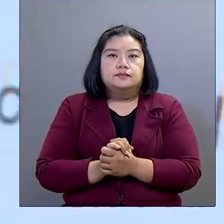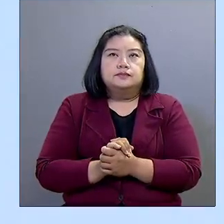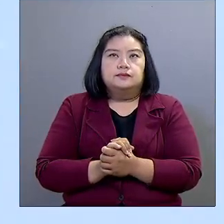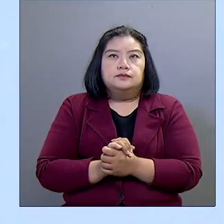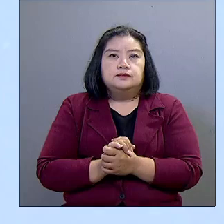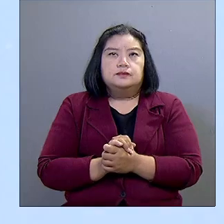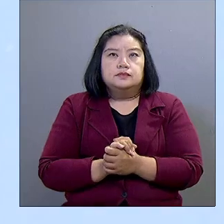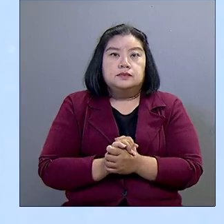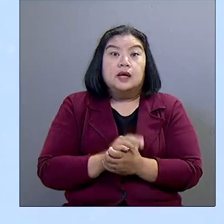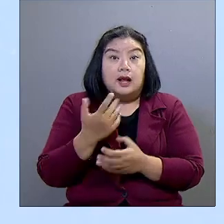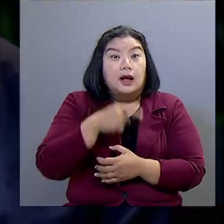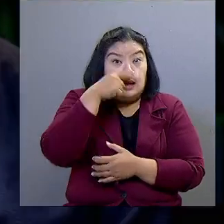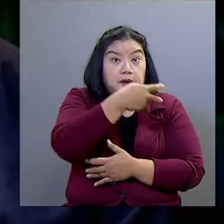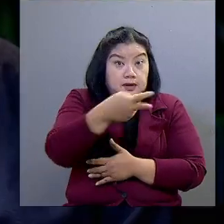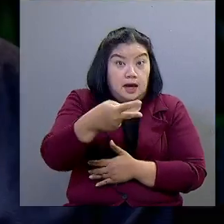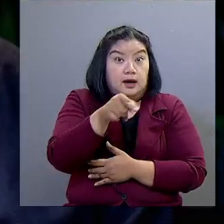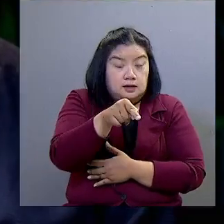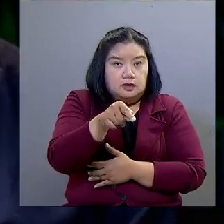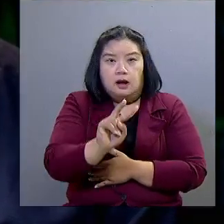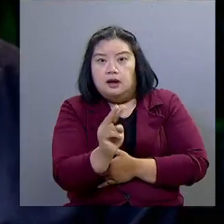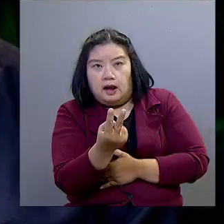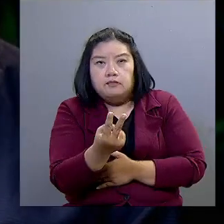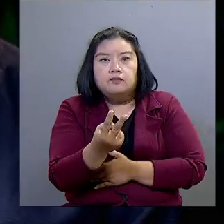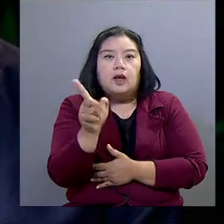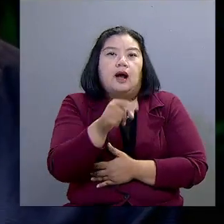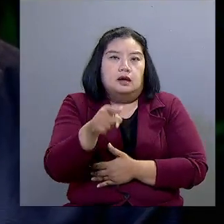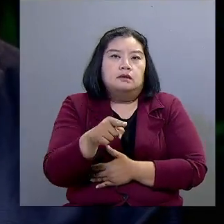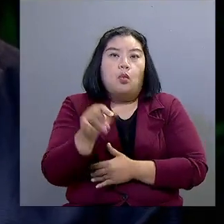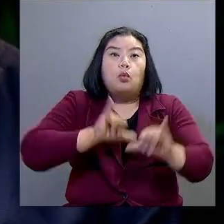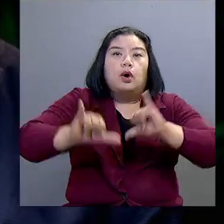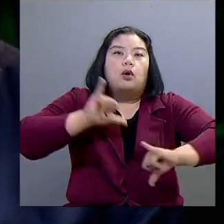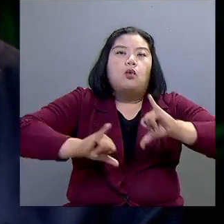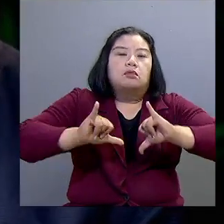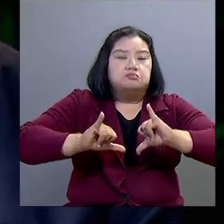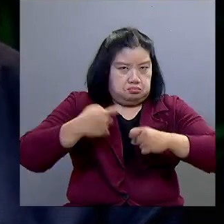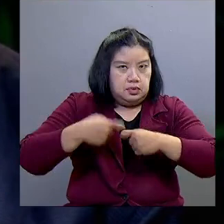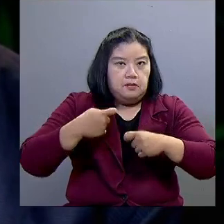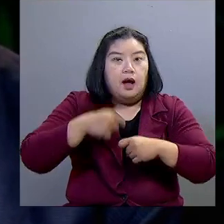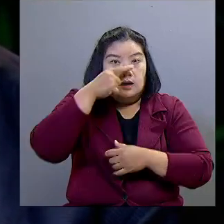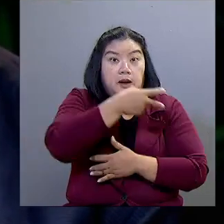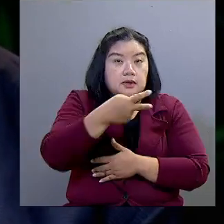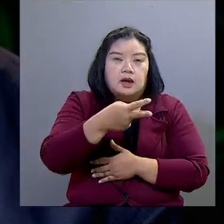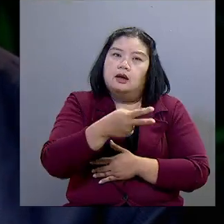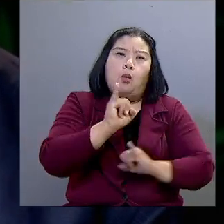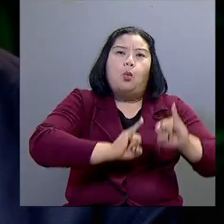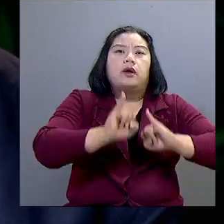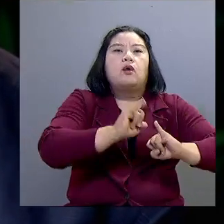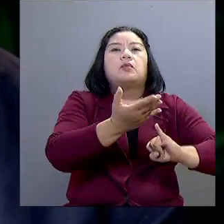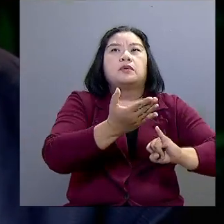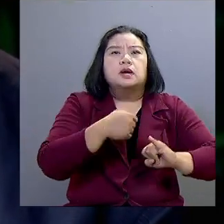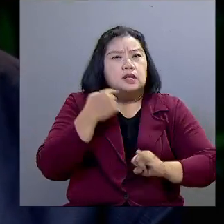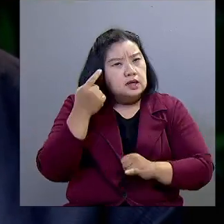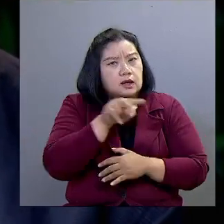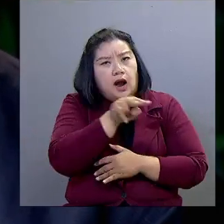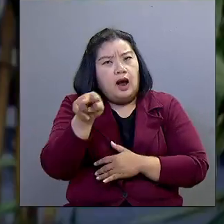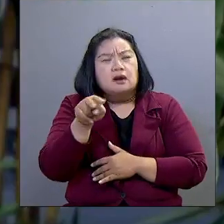การแปลจากไทยเป็นอังกฤษเนี่ยจะมีปัญหาเรื่องแกรมมาค่อนข้างเยอะเพราะว่าภาษาไทยเนี่ยมันไม่ค่อยมีแกรมมาคือเขียนยังไงคนอ่านคนดู